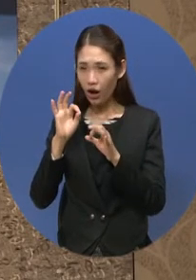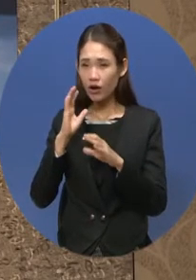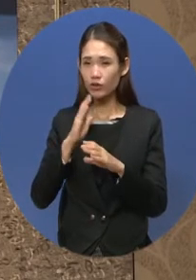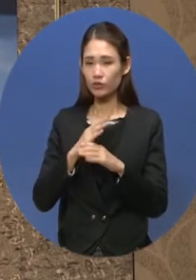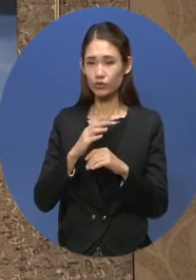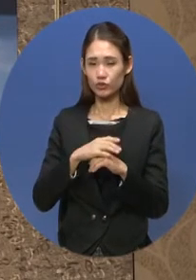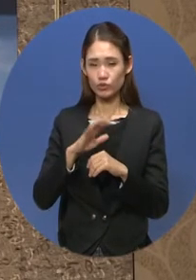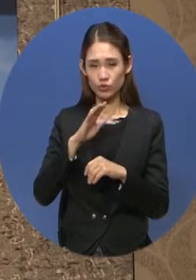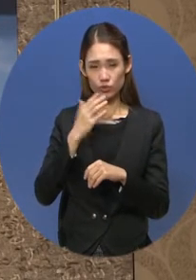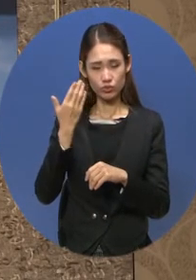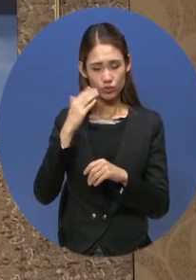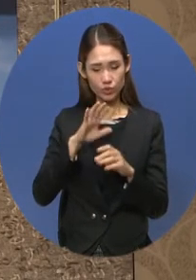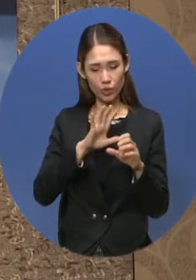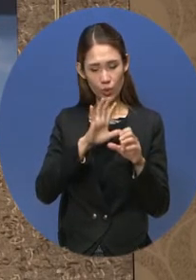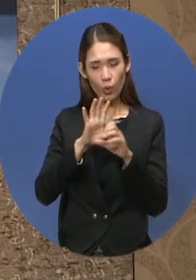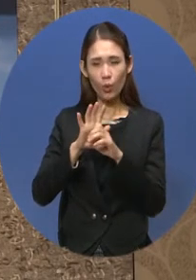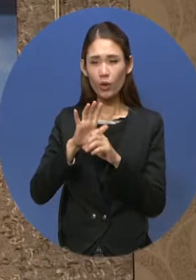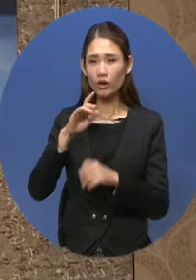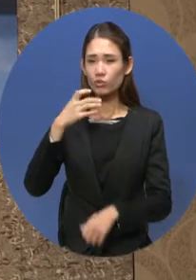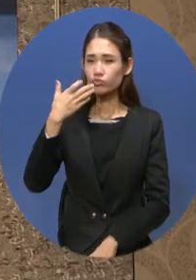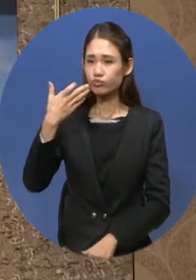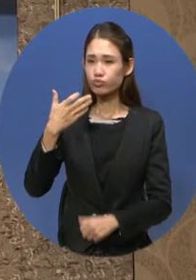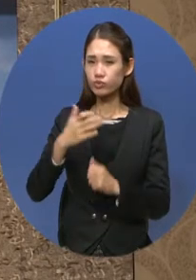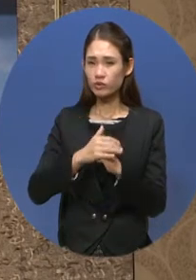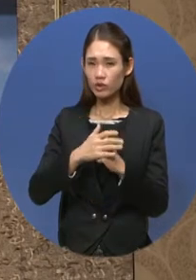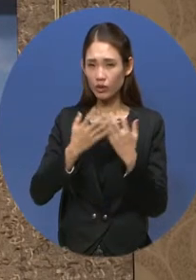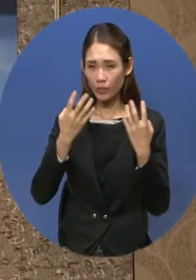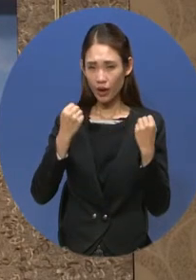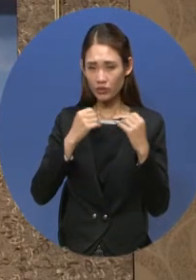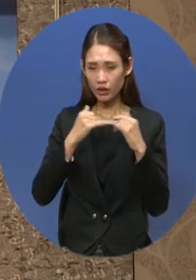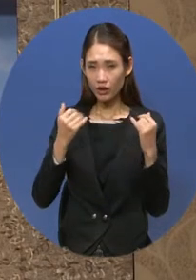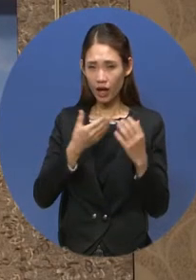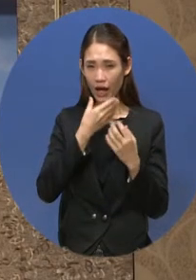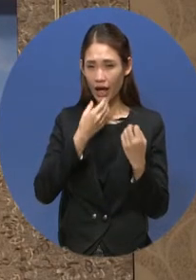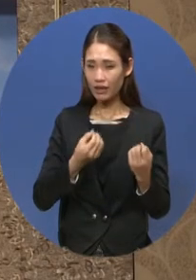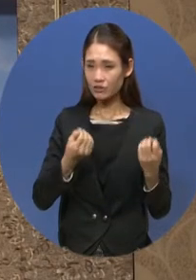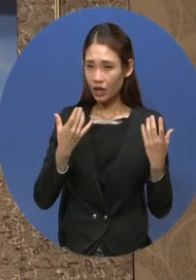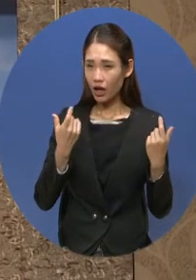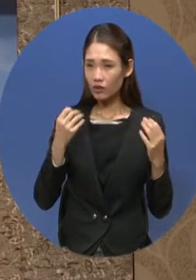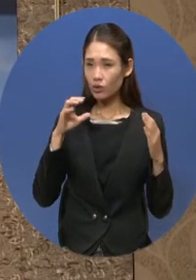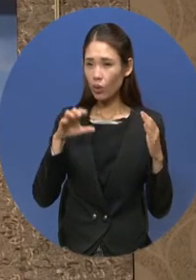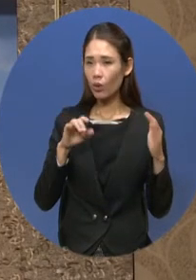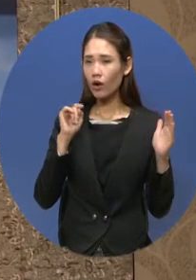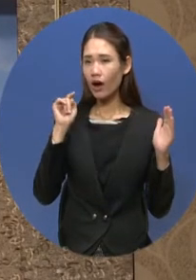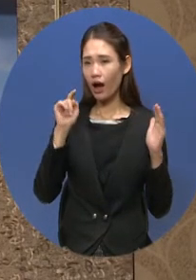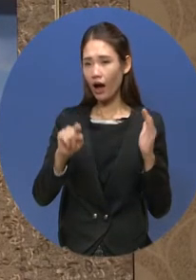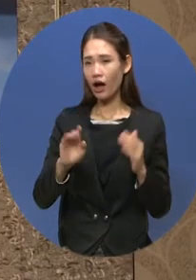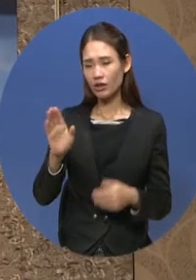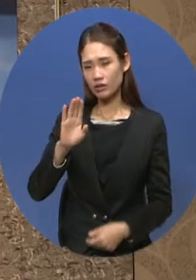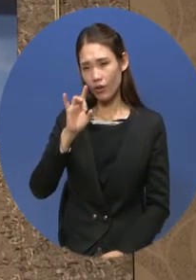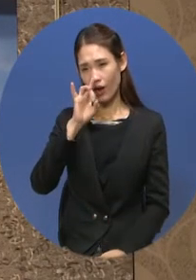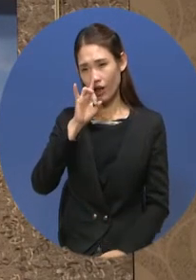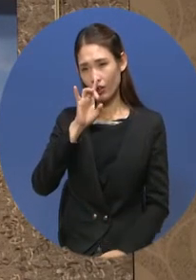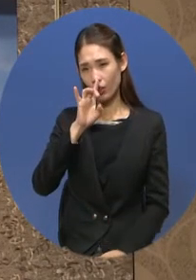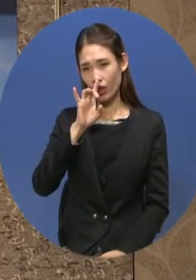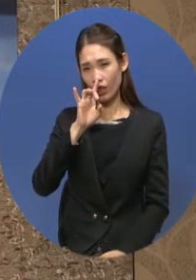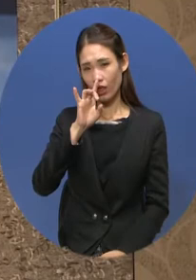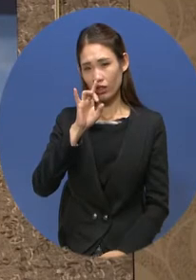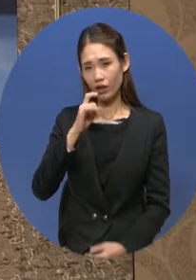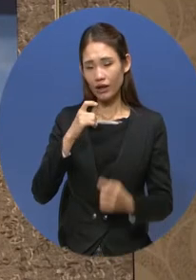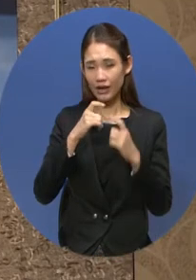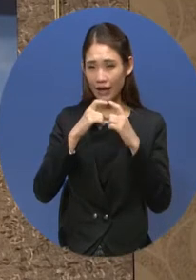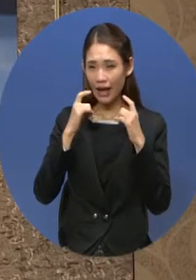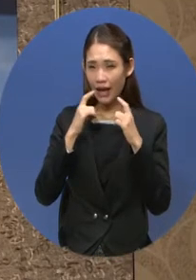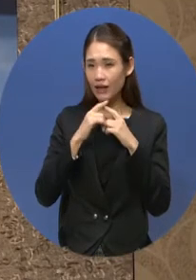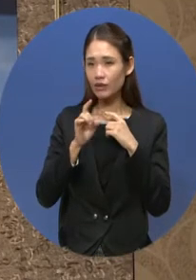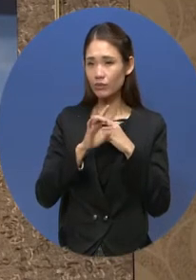이제 코로나 때문에 많은 사람이 있는 곳에 가는 행사라든가 이런 것들을 가기가 어려웠지만, 이제